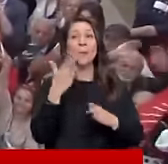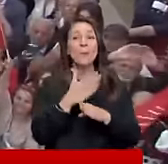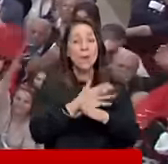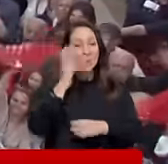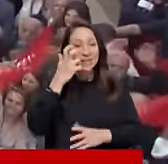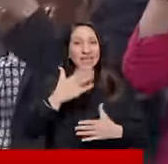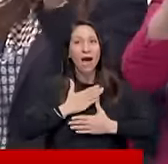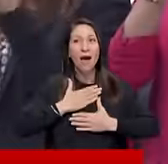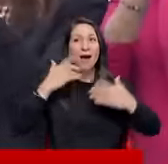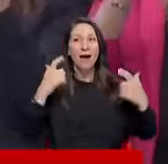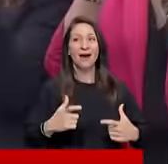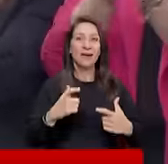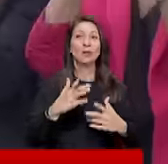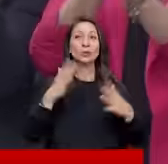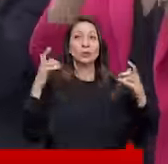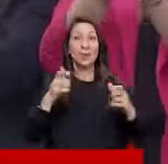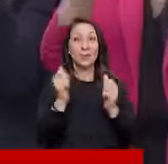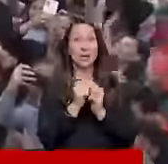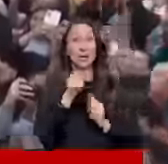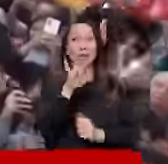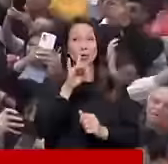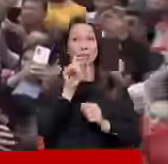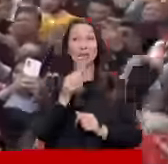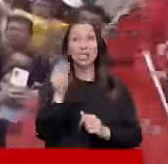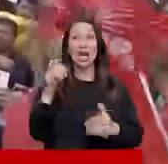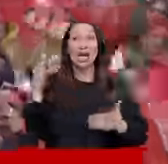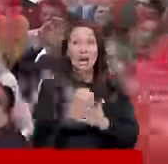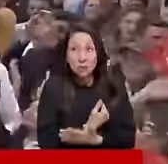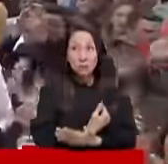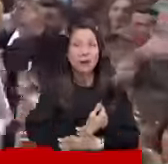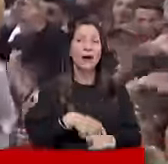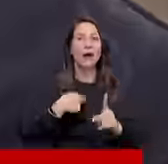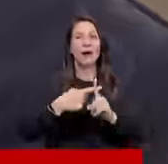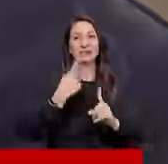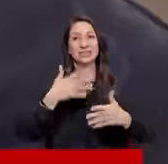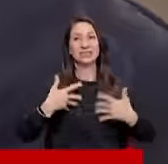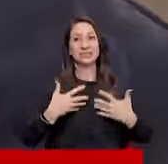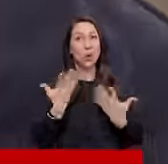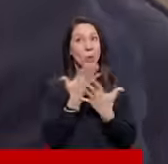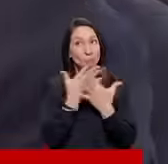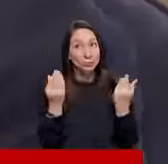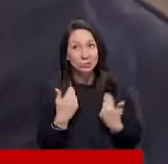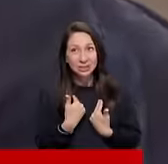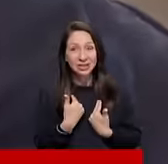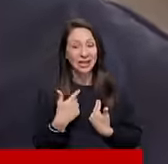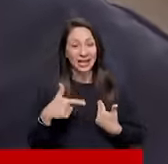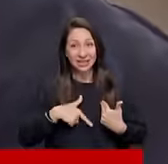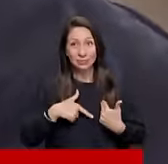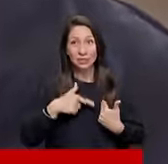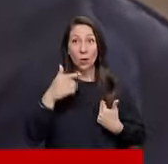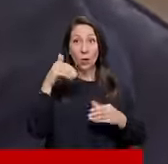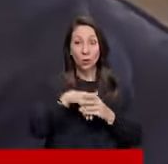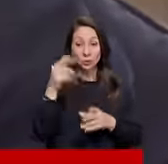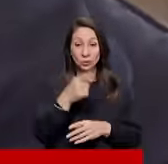memleketi Manisa'da büyükşehirle birlikte 14 ilçe kazanılması ayrı bir sevinç. Öyle mutluyum ki İzmir'de oy